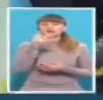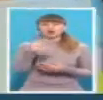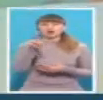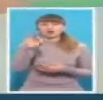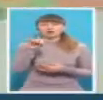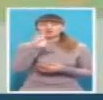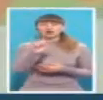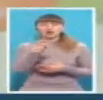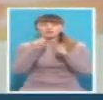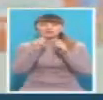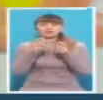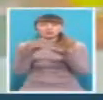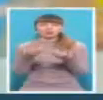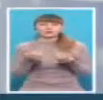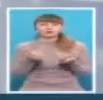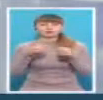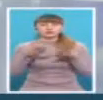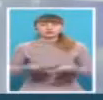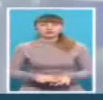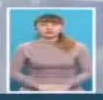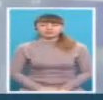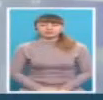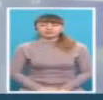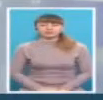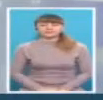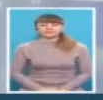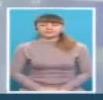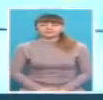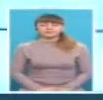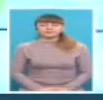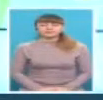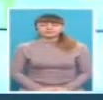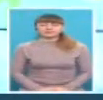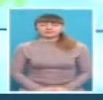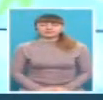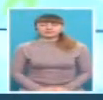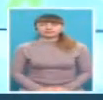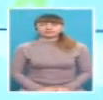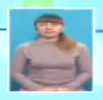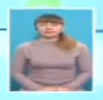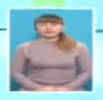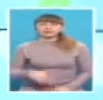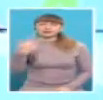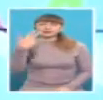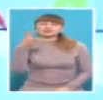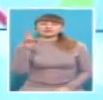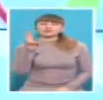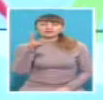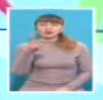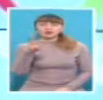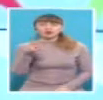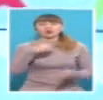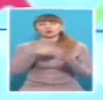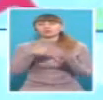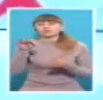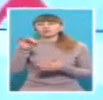Ол 1000 метрлік сайыста 131 ұпай жиып 12-ші орынға табан тіреген болатын. 30-шы қарашада ақшытың Флорида штатында өтетін